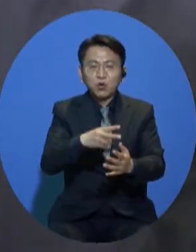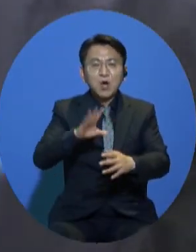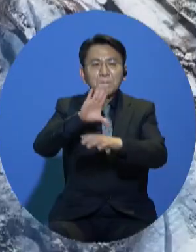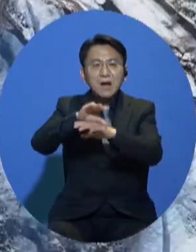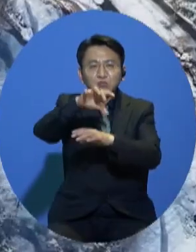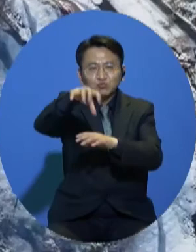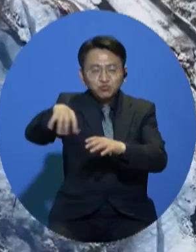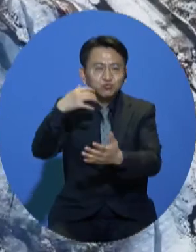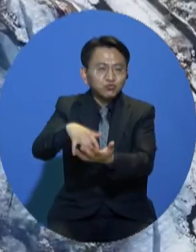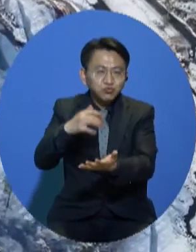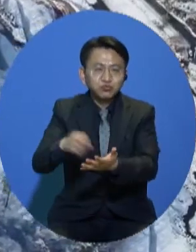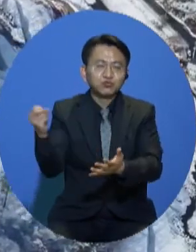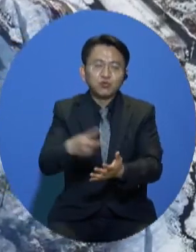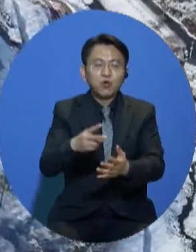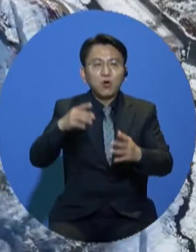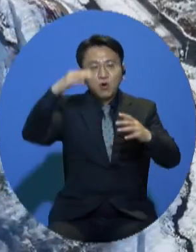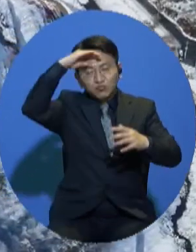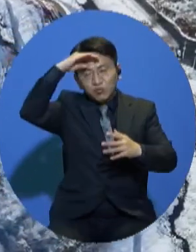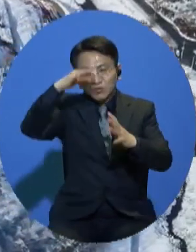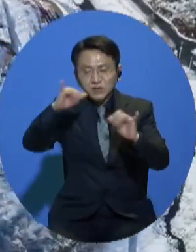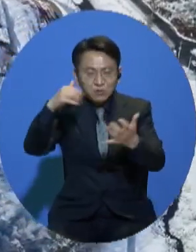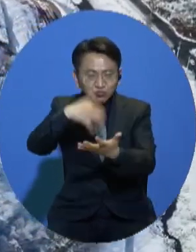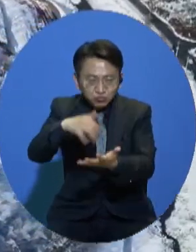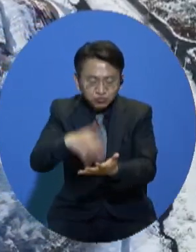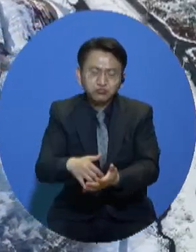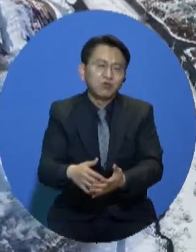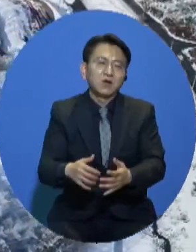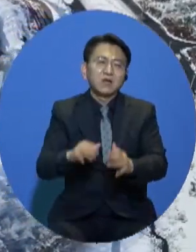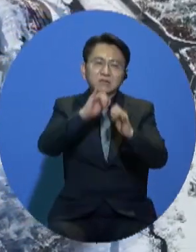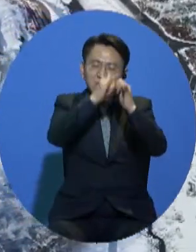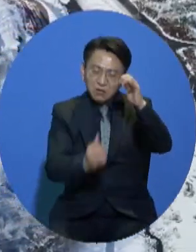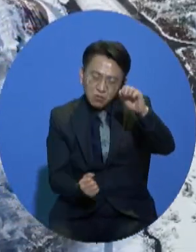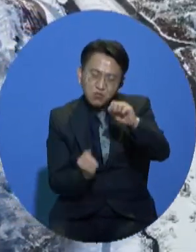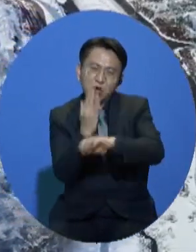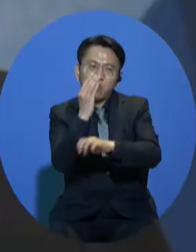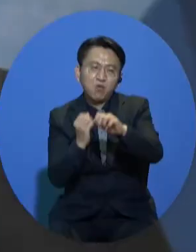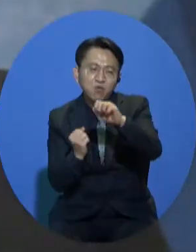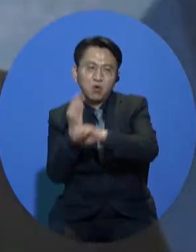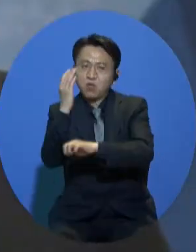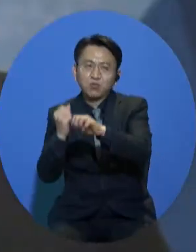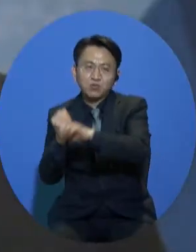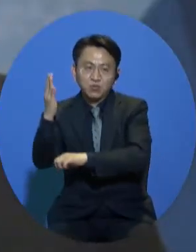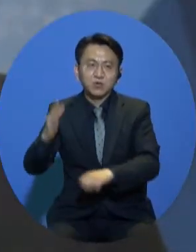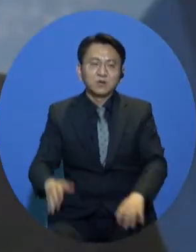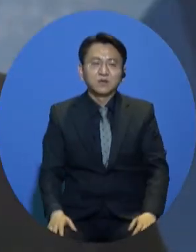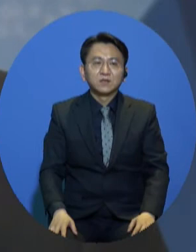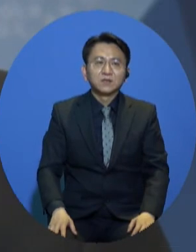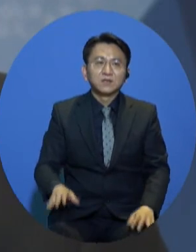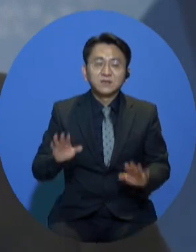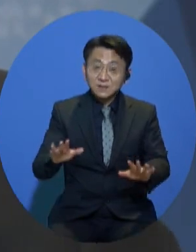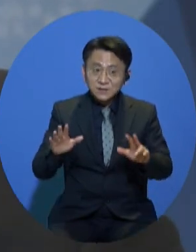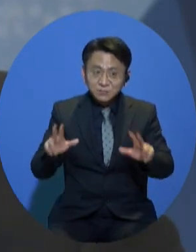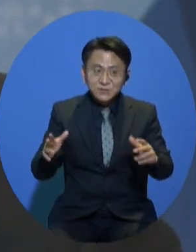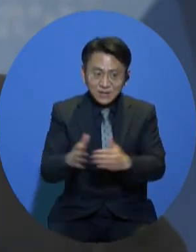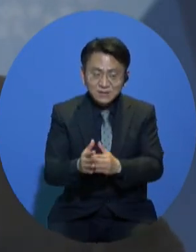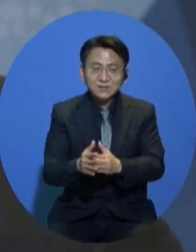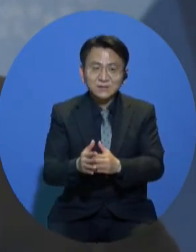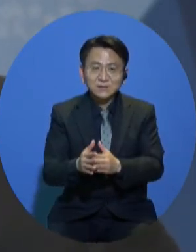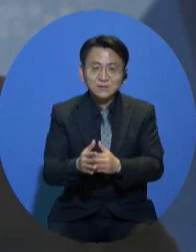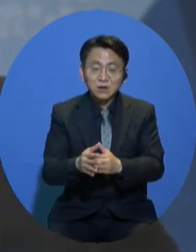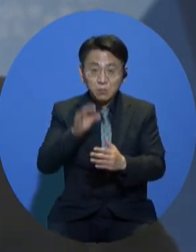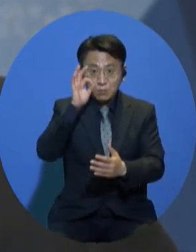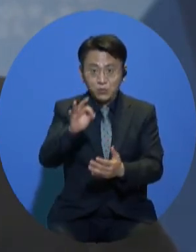수, 또 스포츠 관중 면에 있어서 우리가 신기록을 계속 세우고 있습니다. 그래서